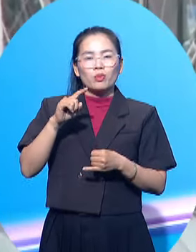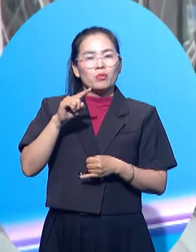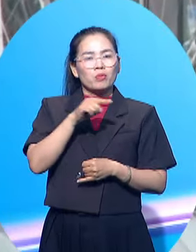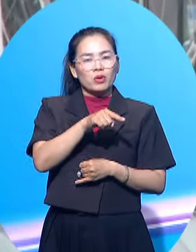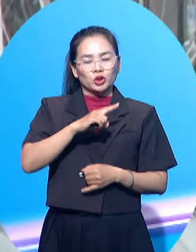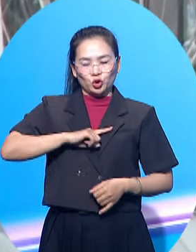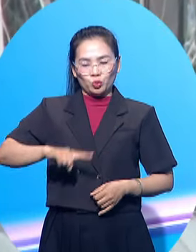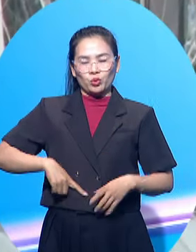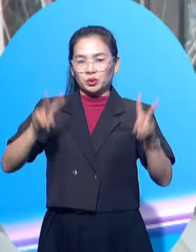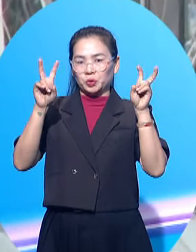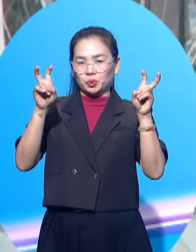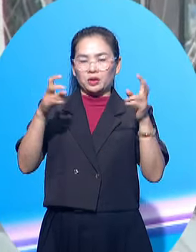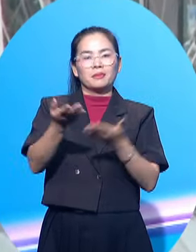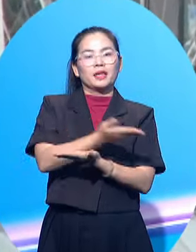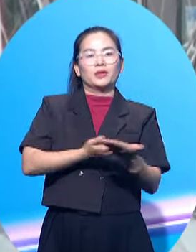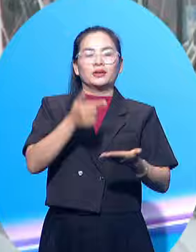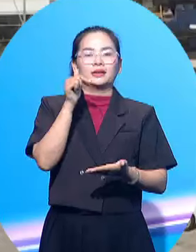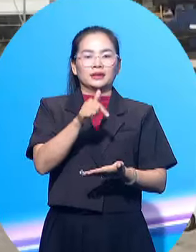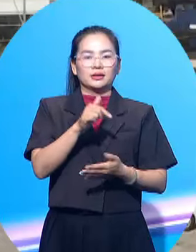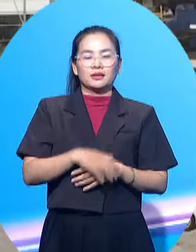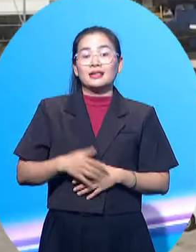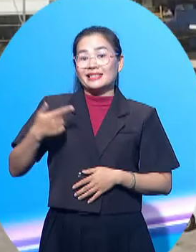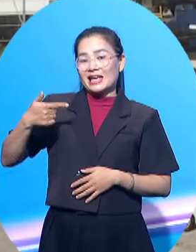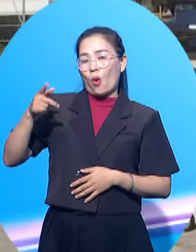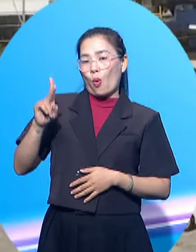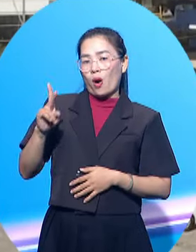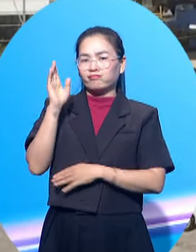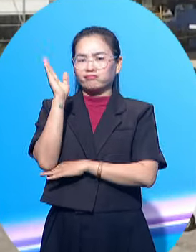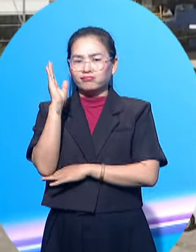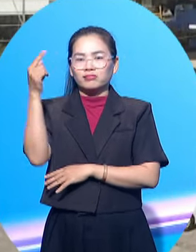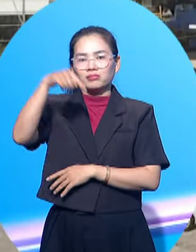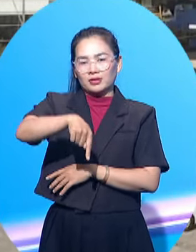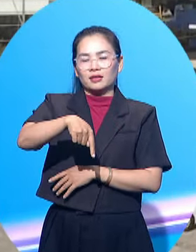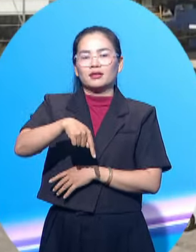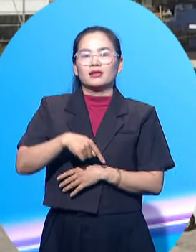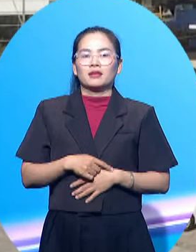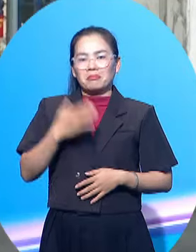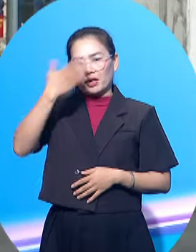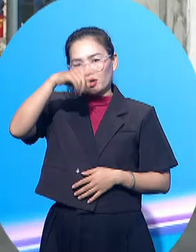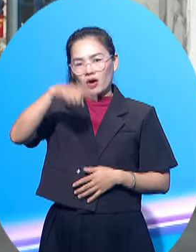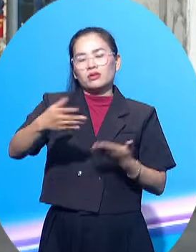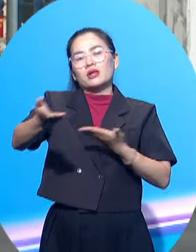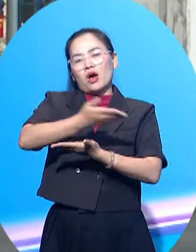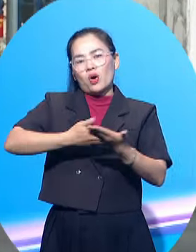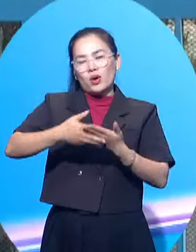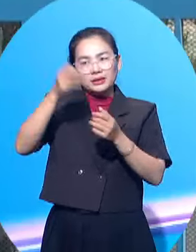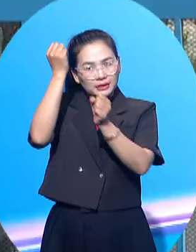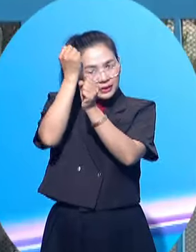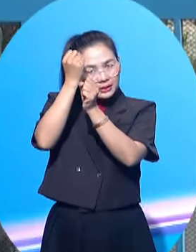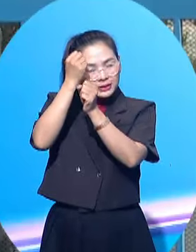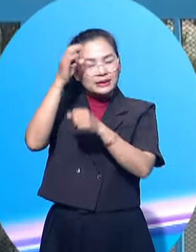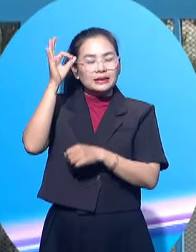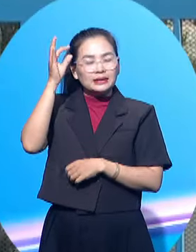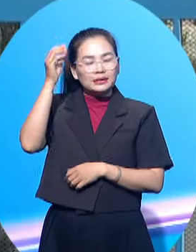Quốc sẽ là chủ đề bàn luận chính trong đó giáo hoàng franciso sẽ có lần xuất hiện mang tính lịch sử để thao luận về chủ đề Trí Tuệ Nhân Tạo